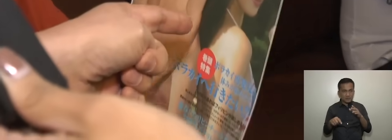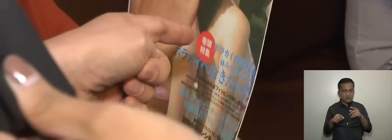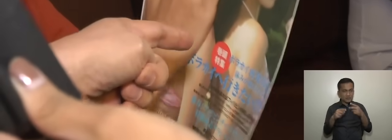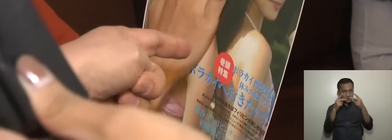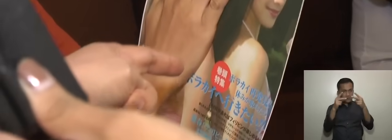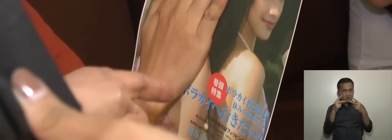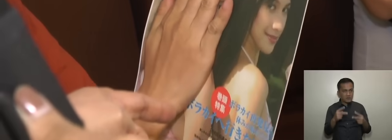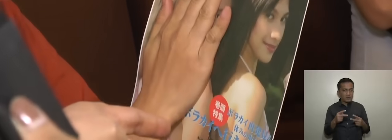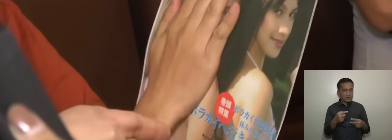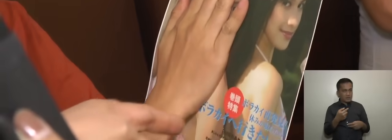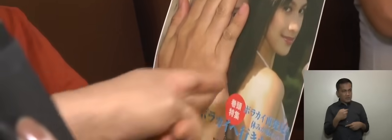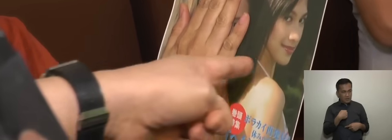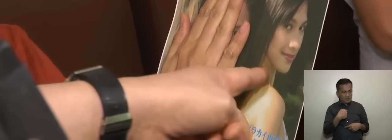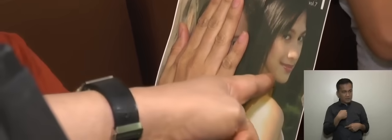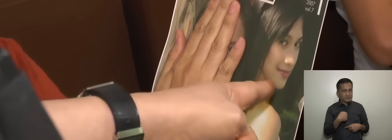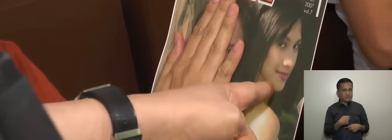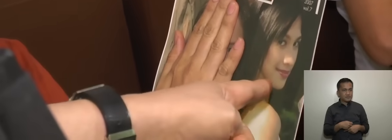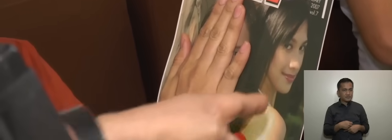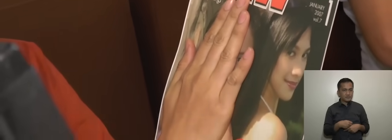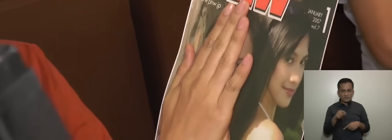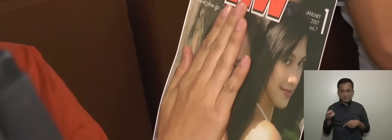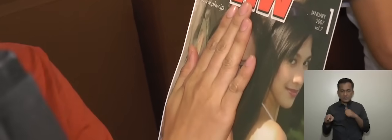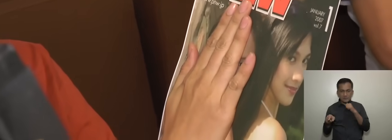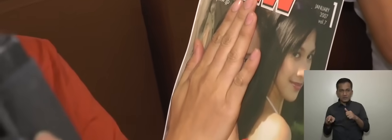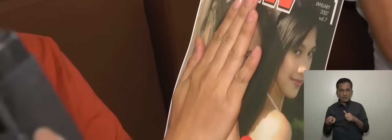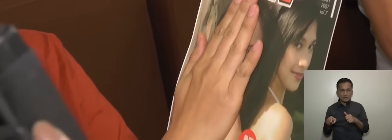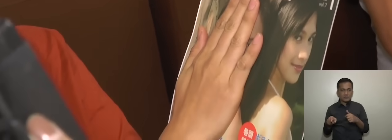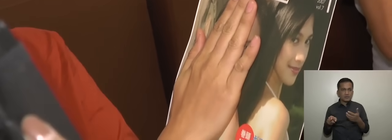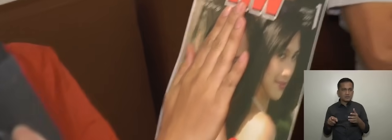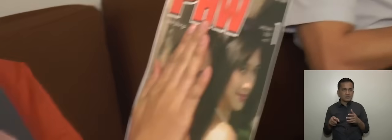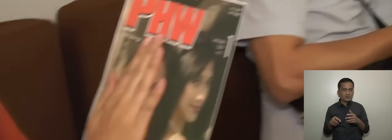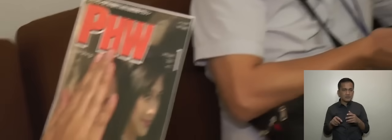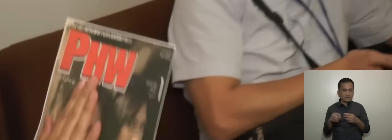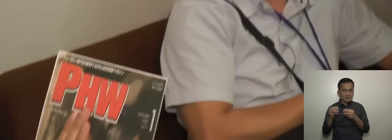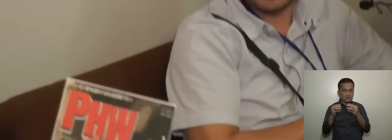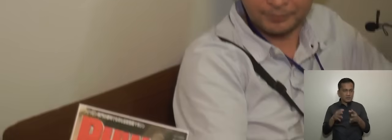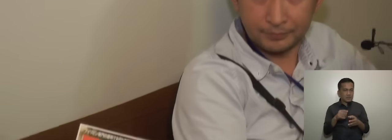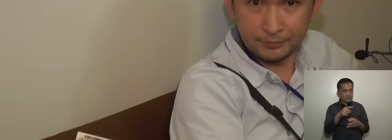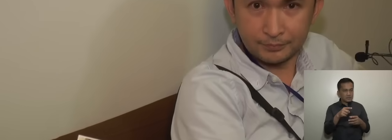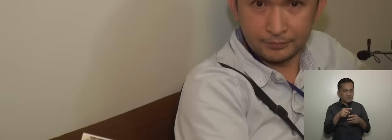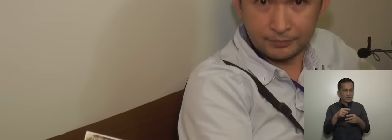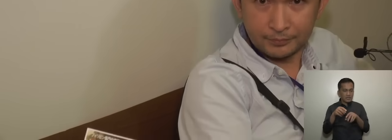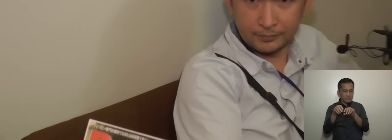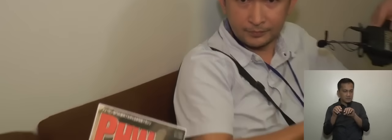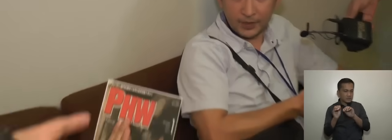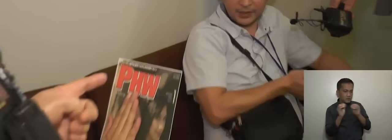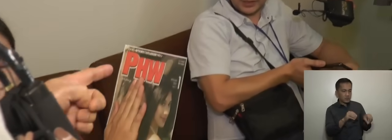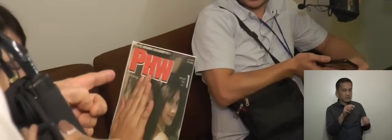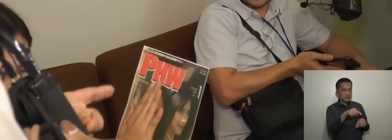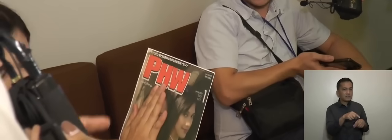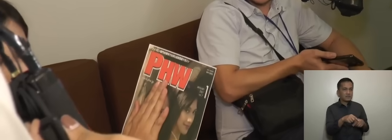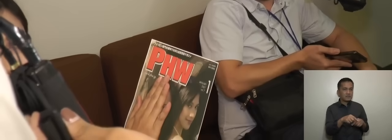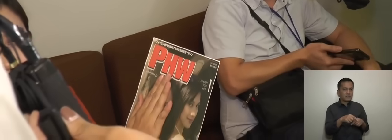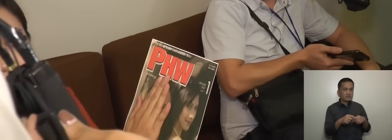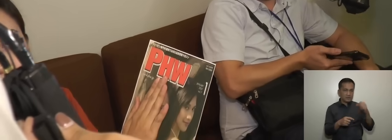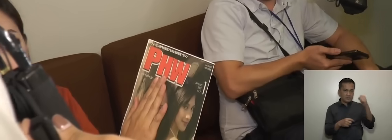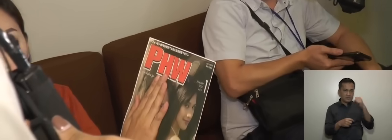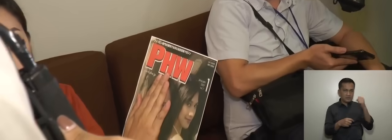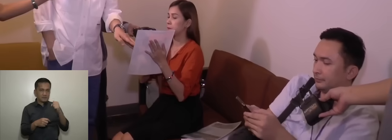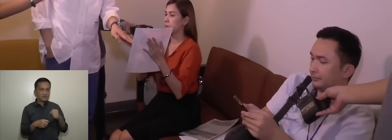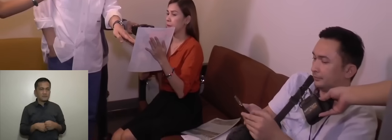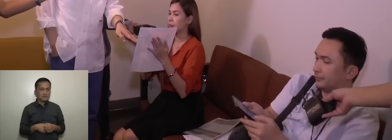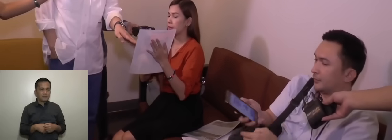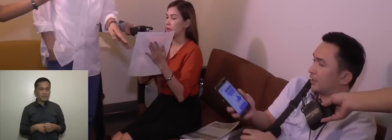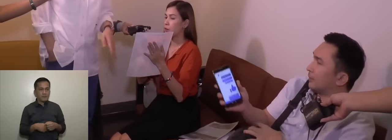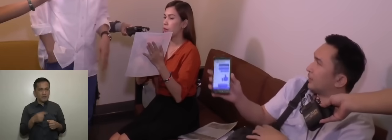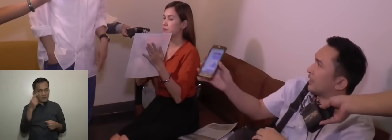website PH. Opo, ako po yan. Ikaw ito? Opo. Okay. Manager ko po siya. Siya po nagpasok sa akin dito. Si sir. Technician lang po ako dyan.